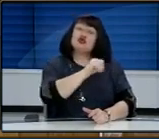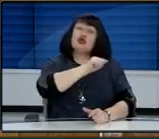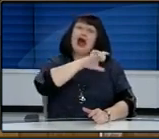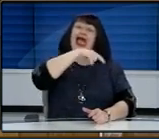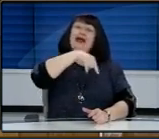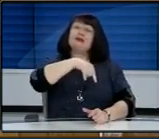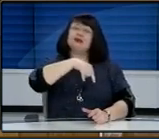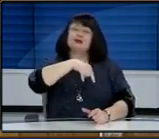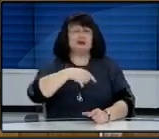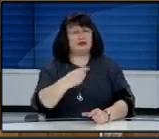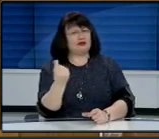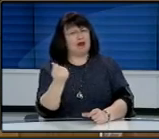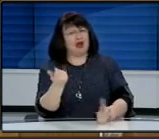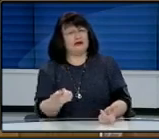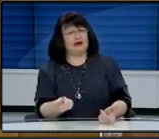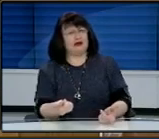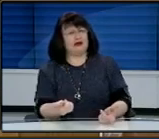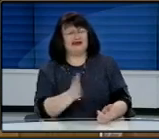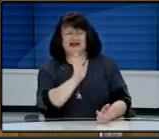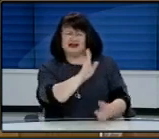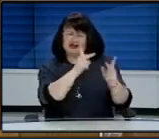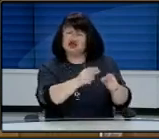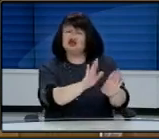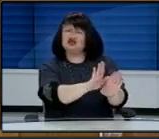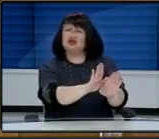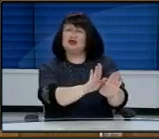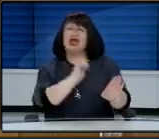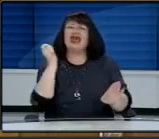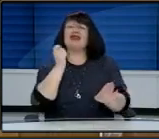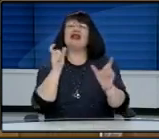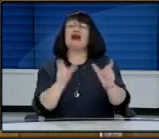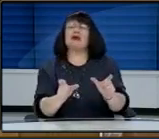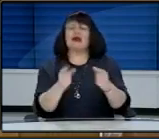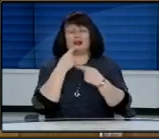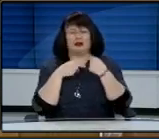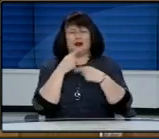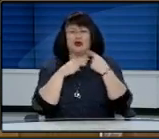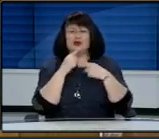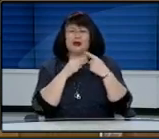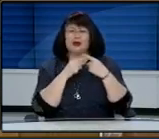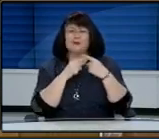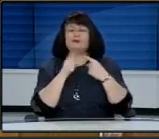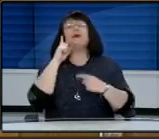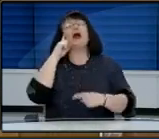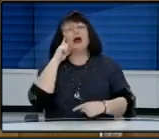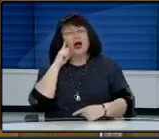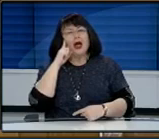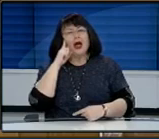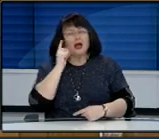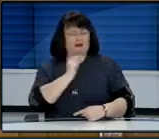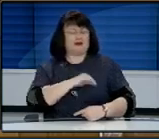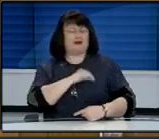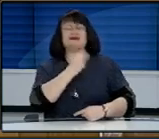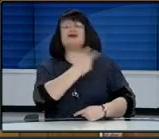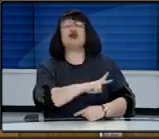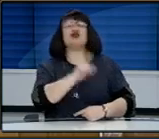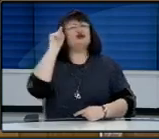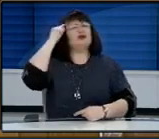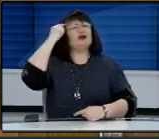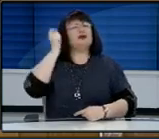Σταματήστε λοιπόν να μετατρέπετε την εθνική άμυνα σε αντικείμενο μικροκομματικής